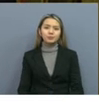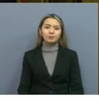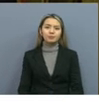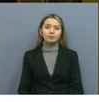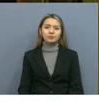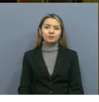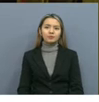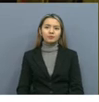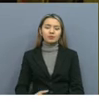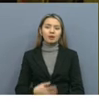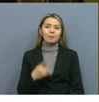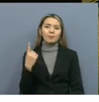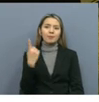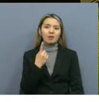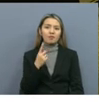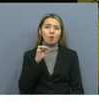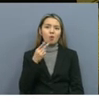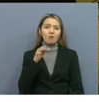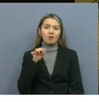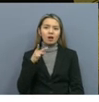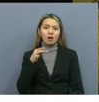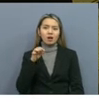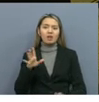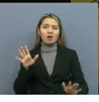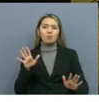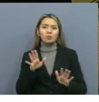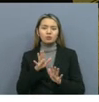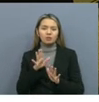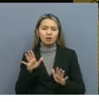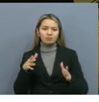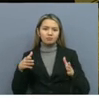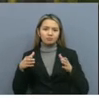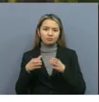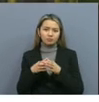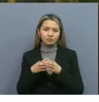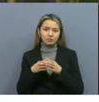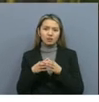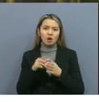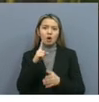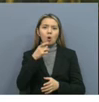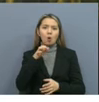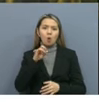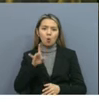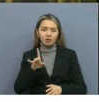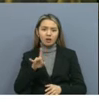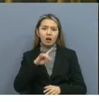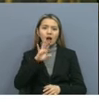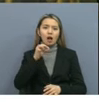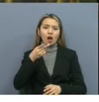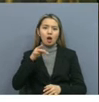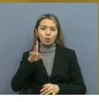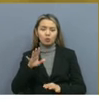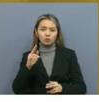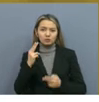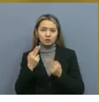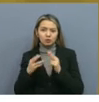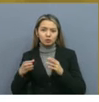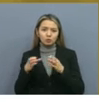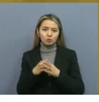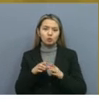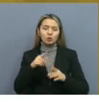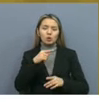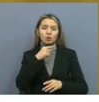алғашқы кофеханасы. Ерекшелігі оған симфониялық және камералық оркестр, хор ұжымы, гәкку би ансамбльдерінен бөлек балалар